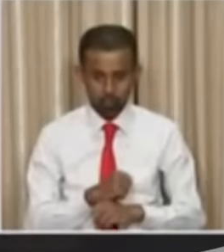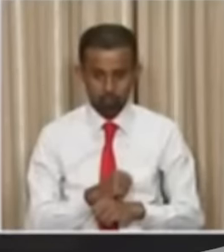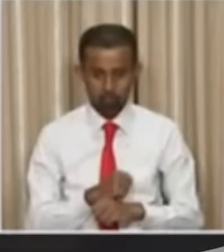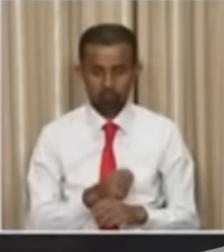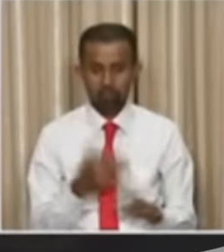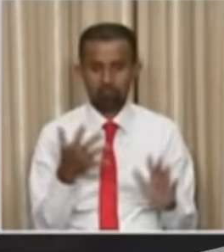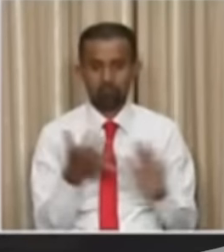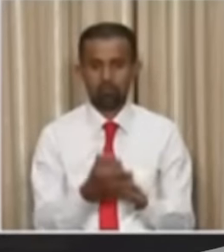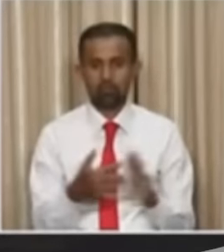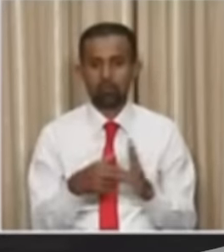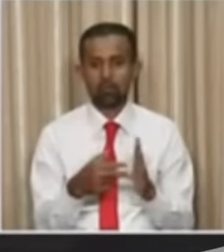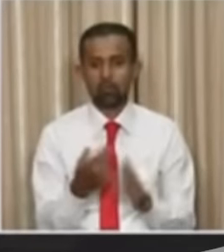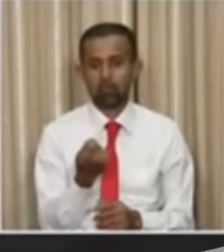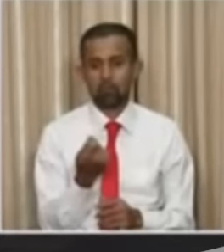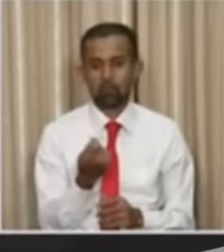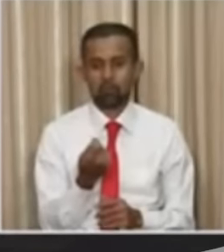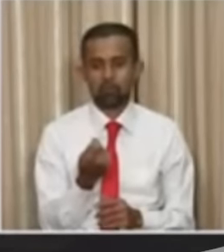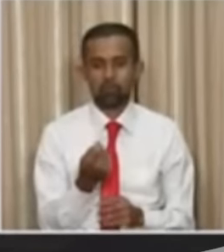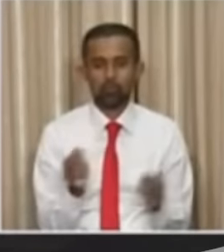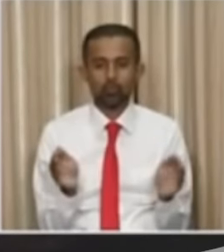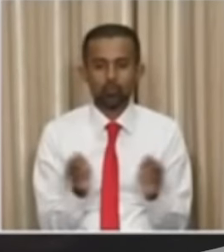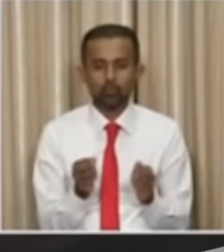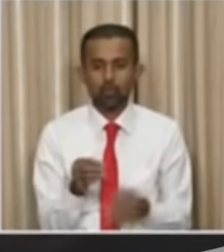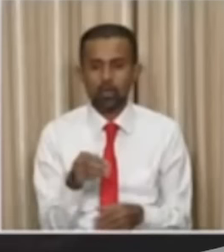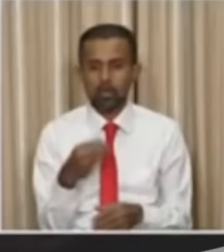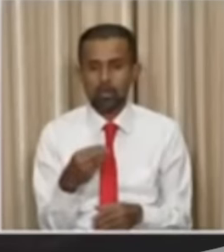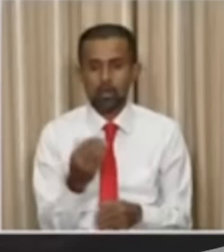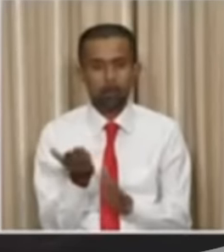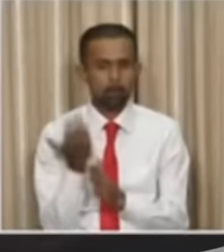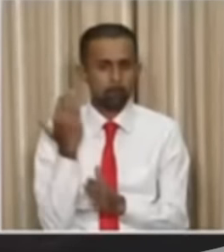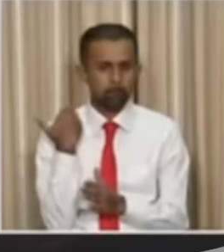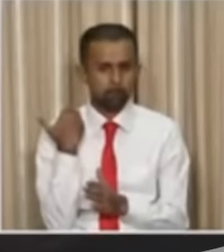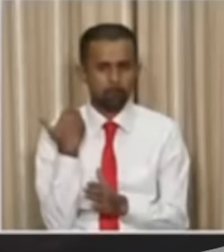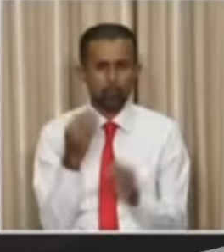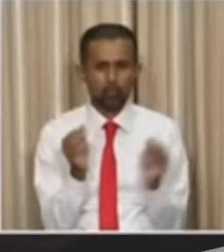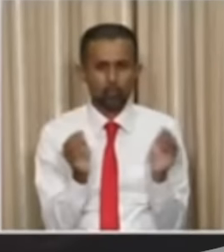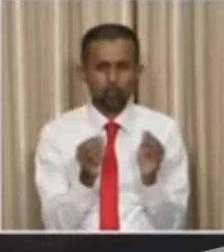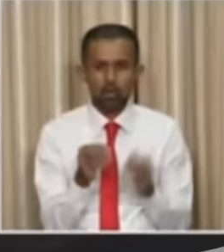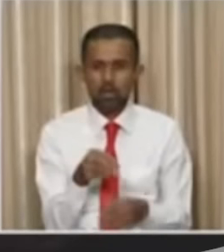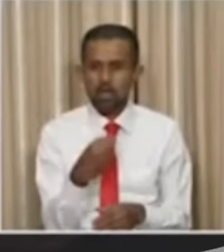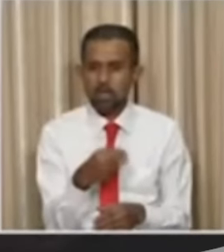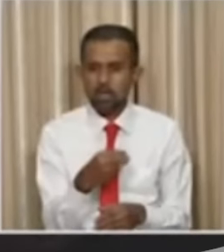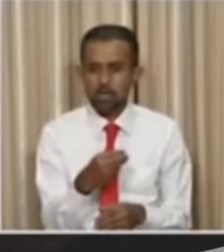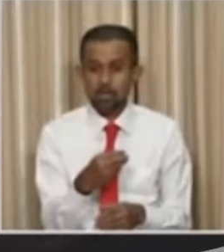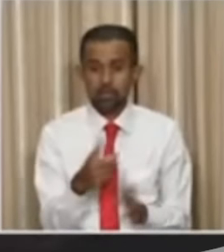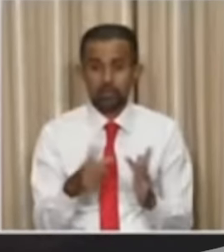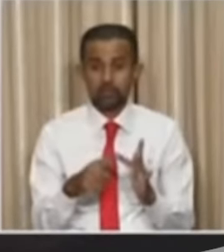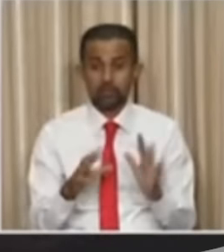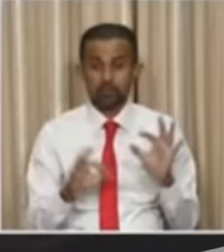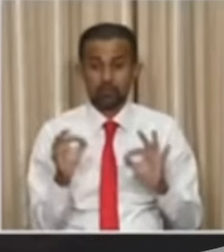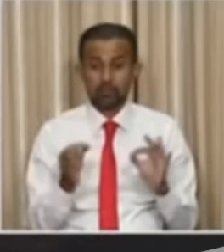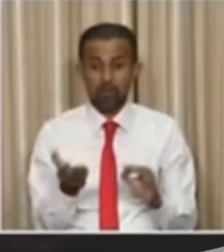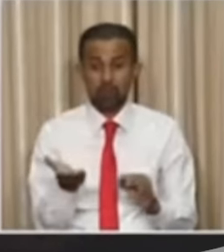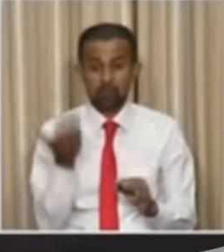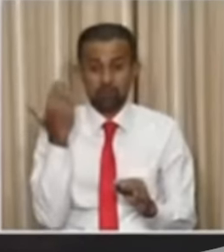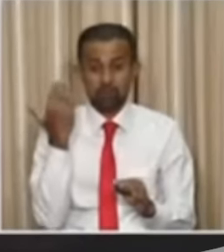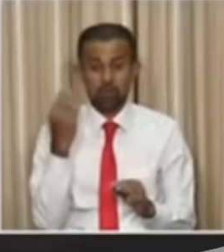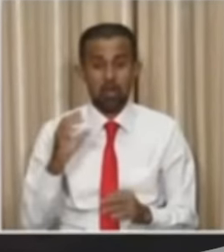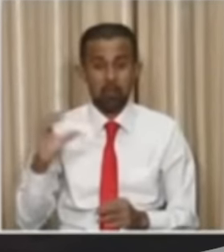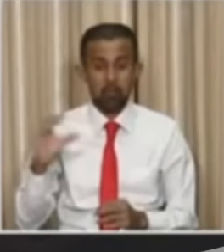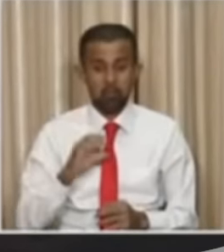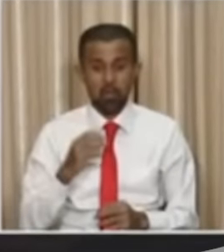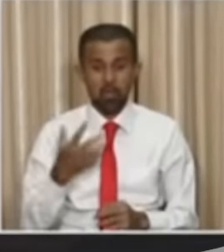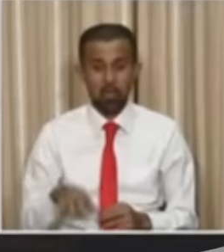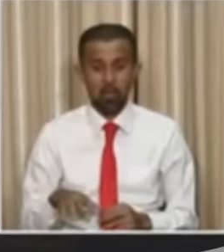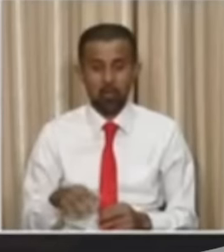වැරදි ආර්ථික ක්‍රමින්. සුද්‍ර මූල්‍ය ණය පහුගිය කාලේ සුද්‍ර මූල්‍ය ණය ගිනි පොලියට සුද්‍ර මූල්‍ය ණය ගන්න සිද්ධ වුණා.